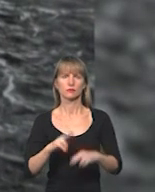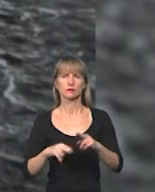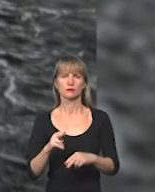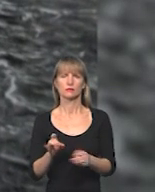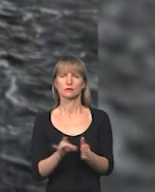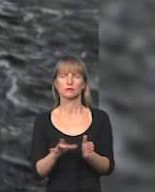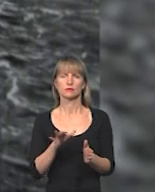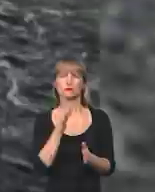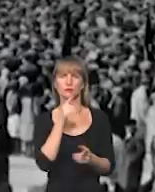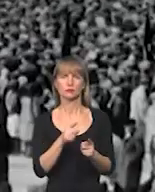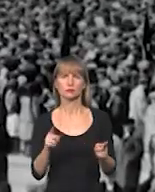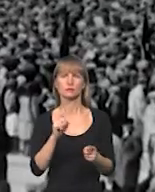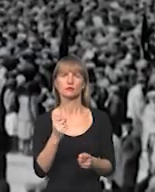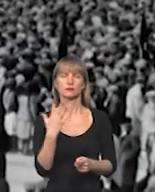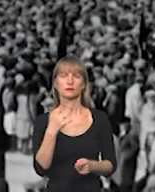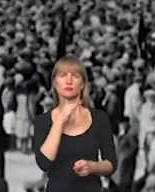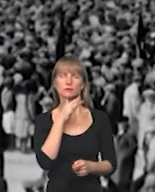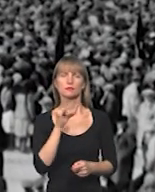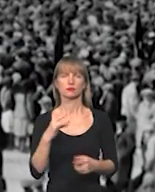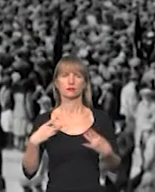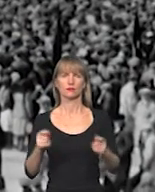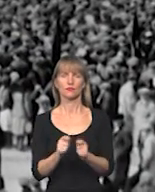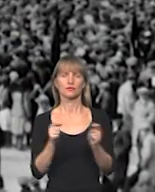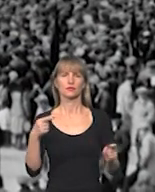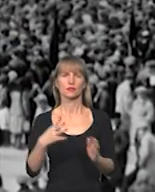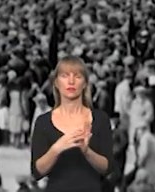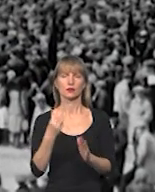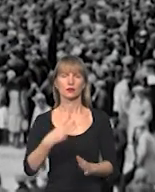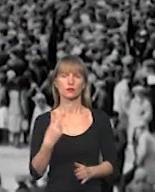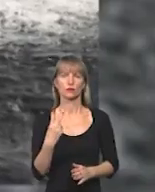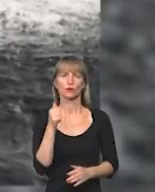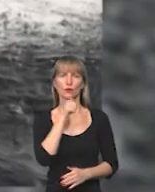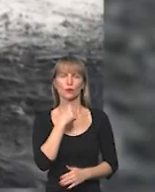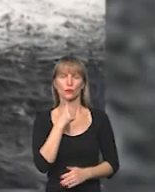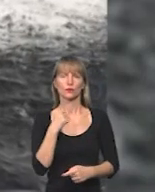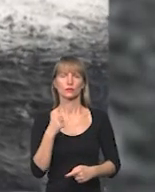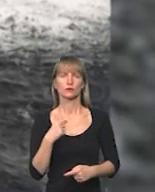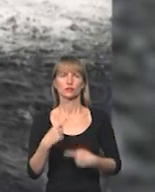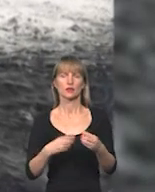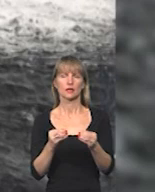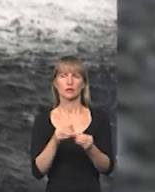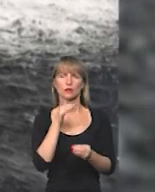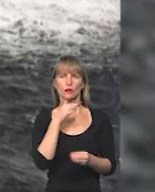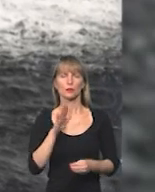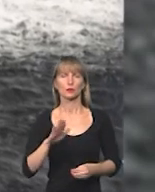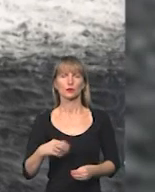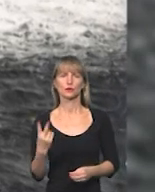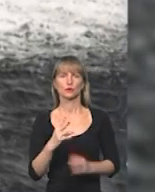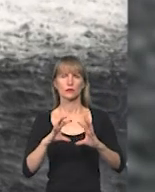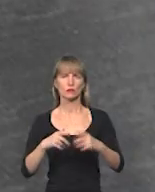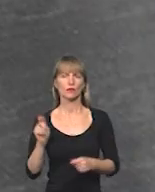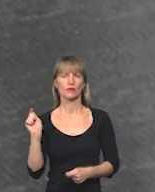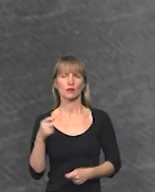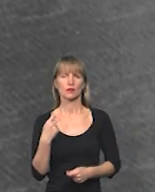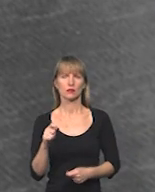за 5 років і урочисто відкрили 1932 року. Через 10 років під час Другої світової